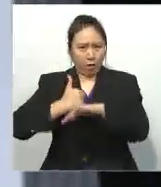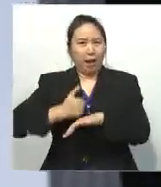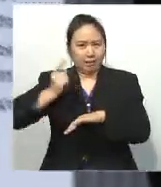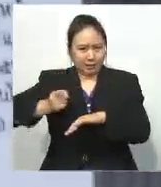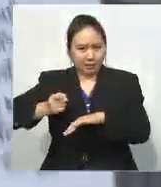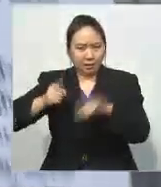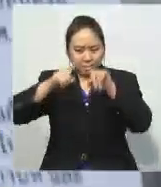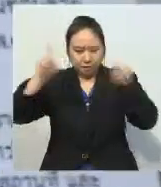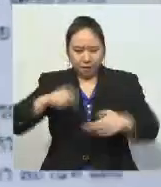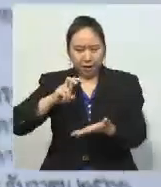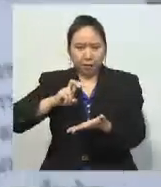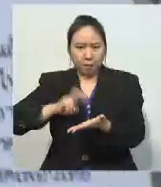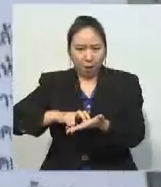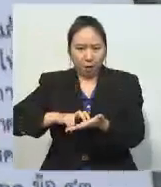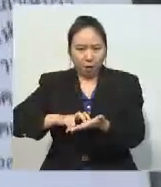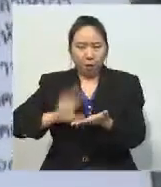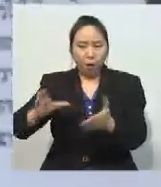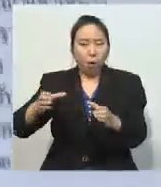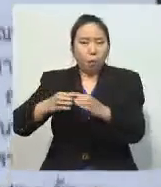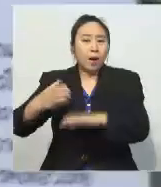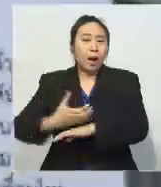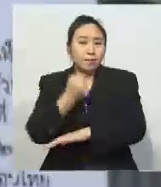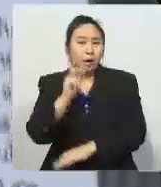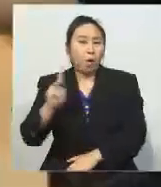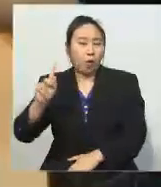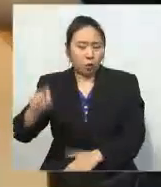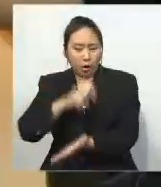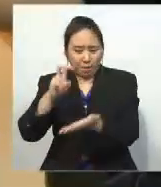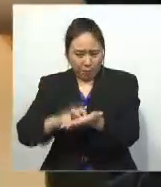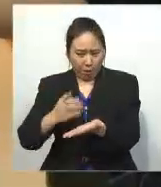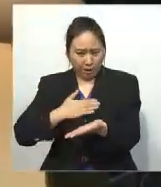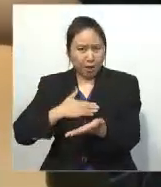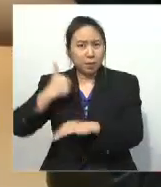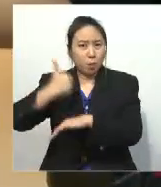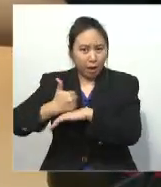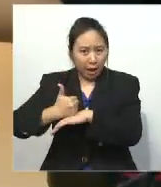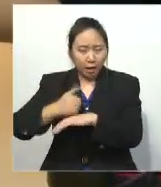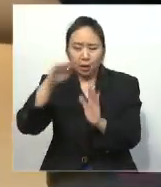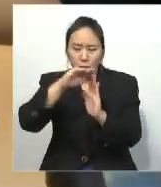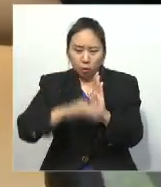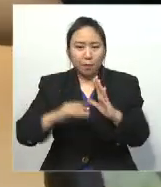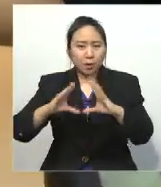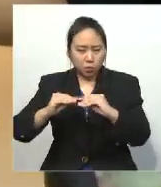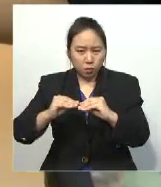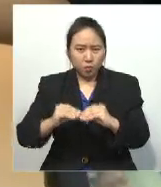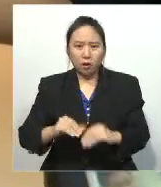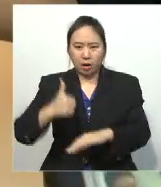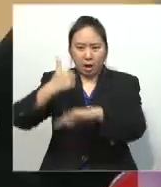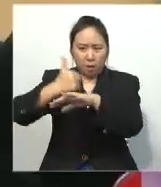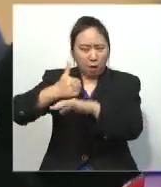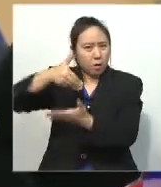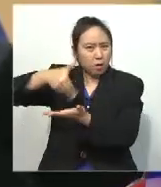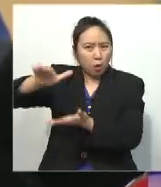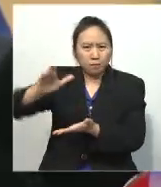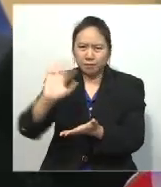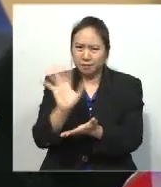นำหนังสือรับรองจากสำนักกิจการการเมืองกกต.รับรองการเป็นหัวหน้าพรรคและกระบวนการการประชุมเพื่อถอดถอนหัวหน้าพรรคไม่เป็นไปตามข้อบัง